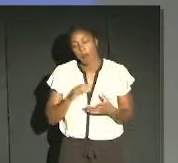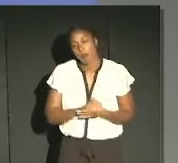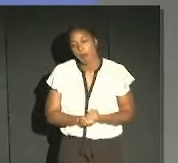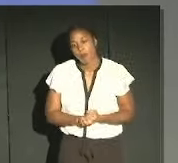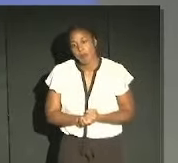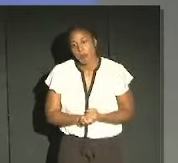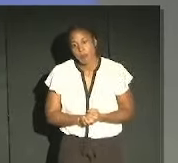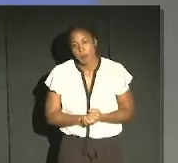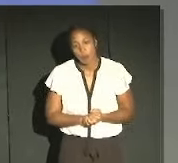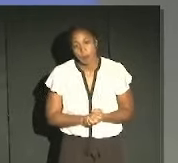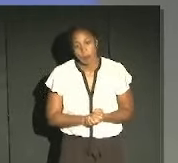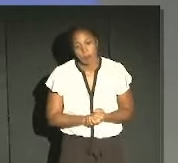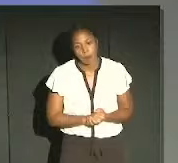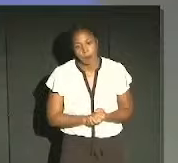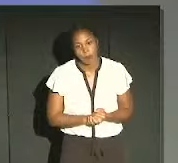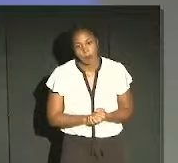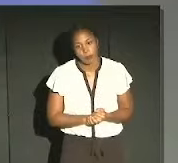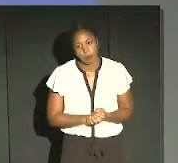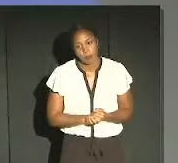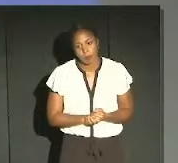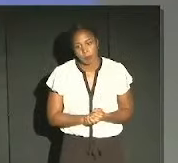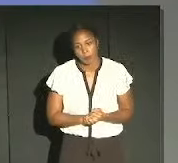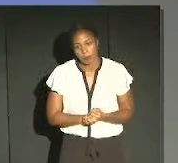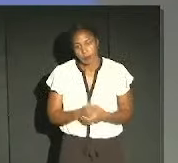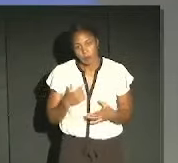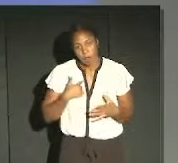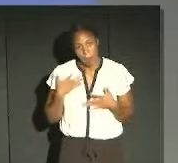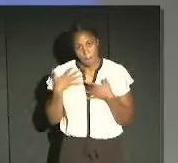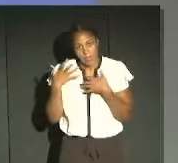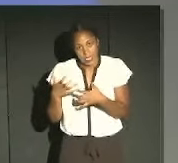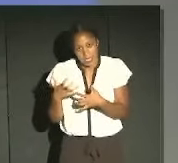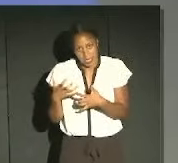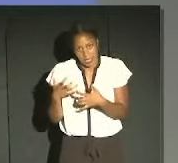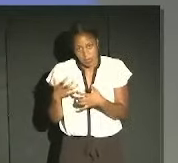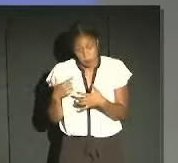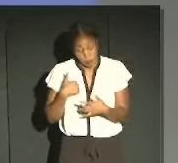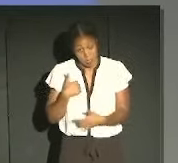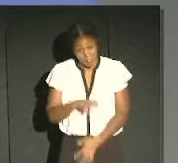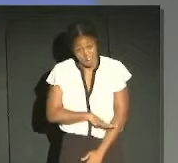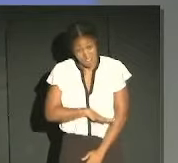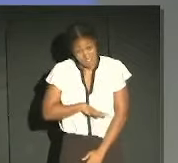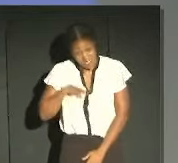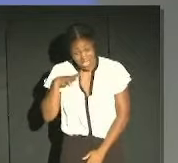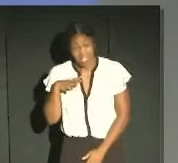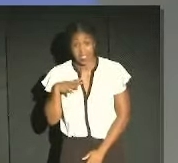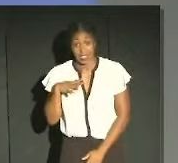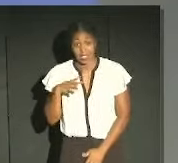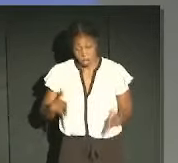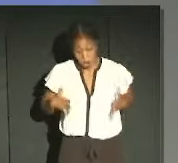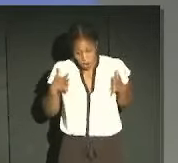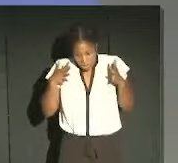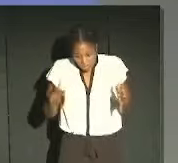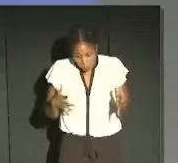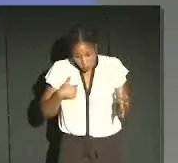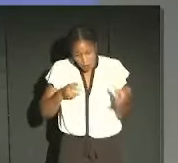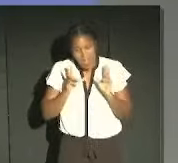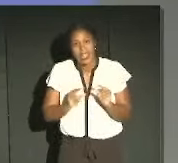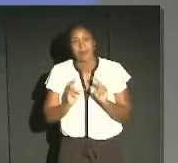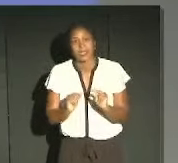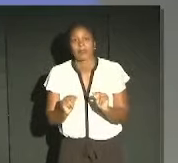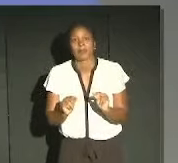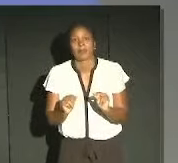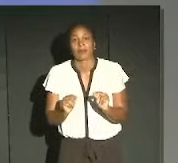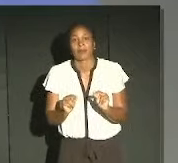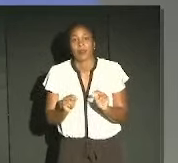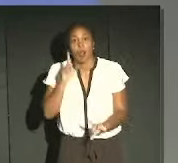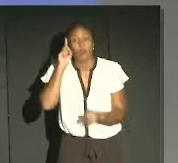d'expliquer notre engagement en tant que Martinique fier de l'être dans ce combat pour